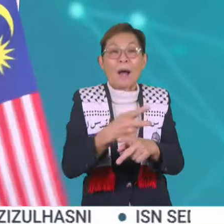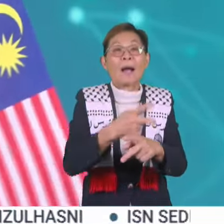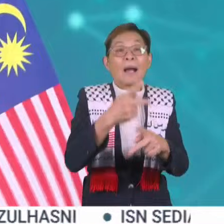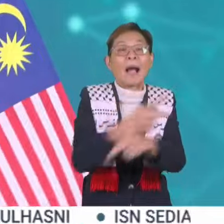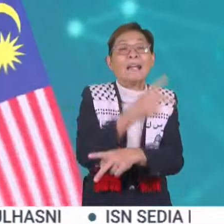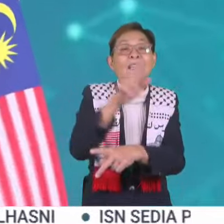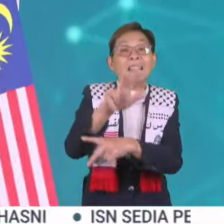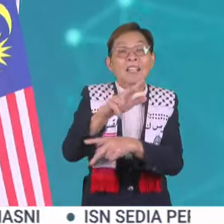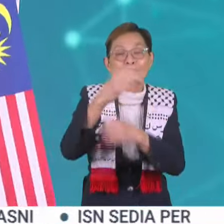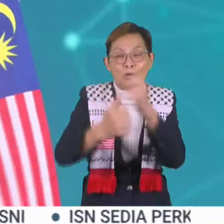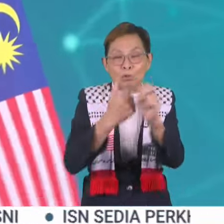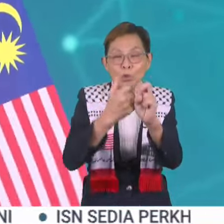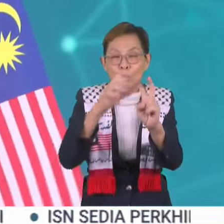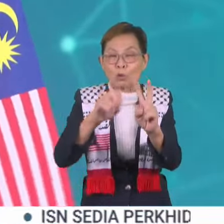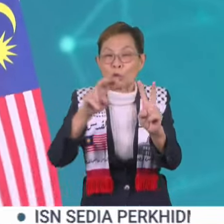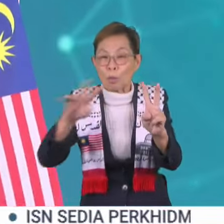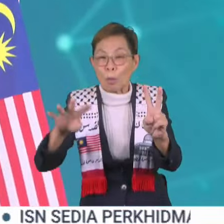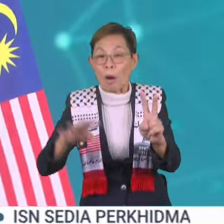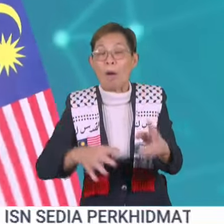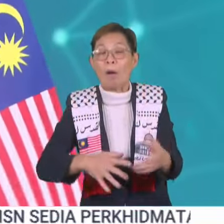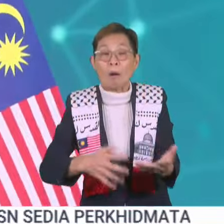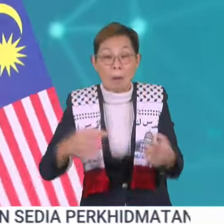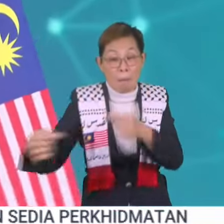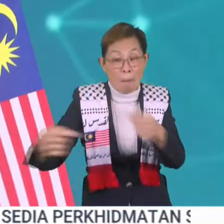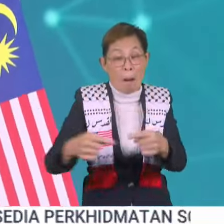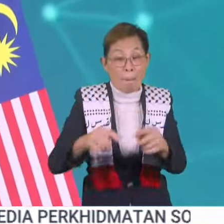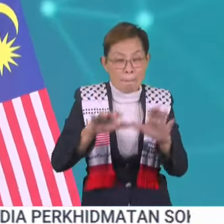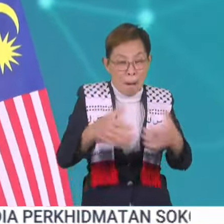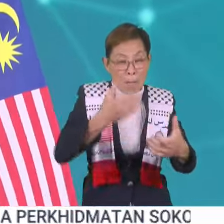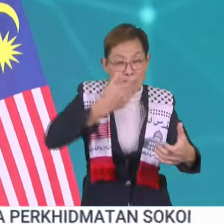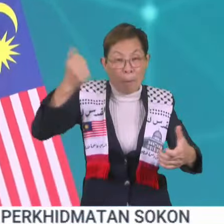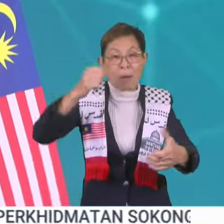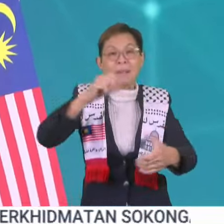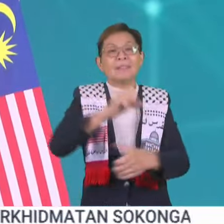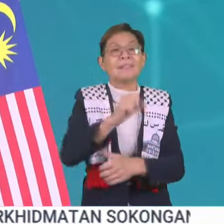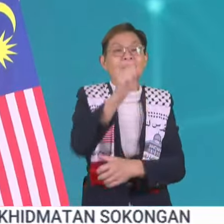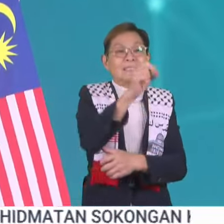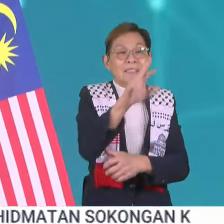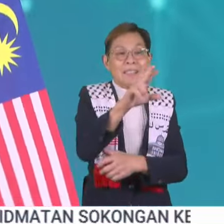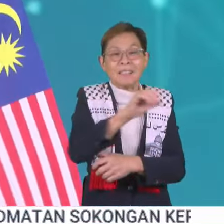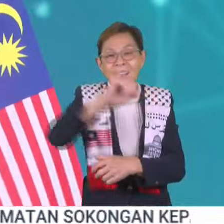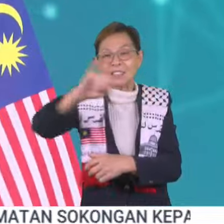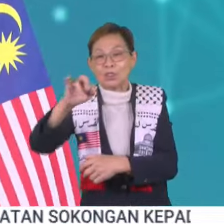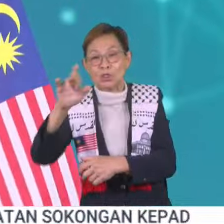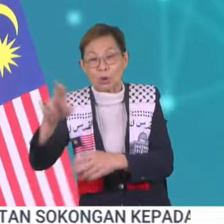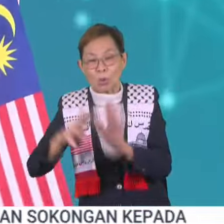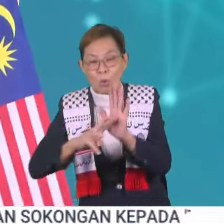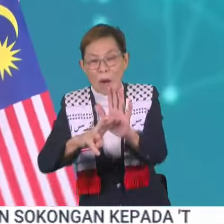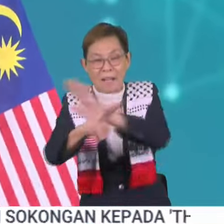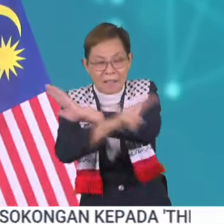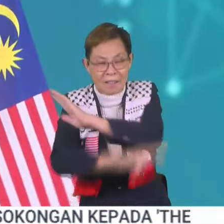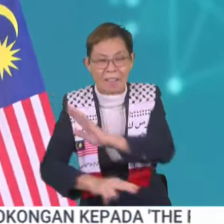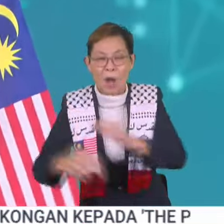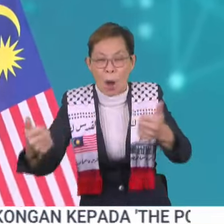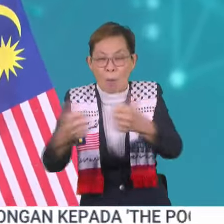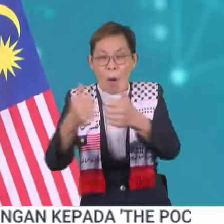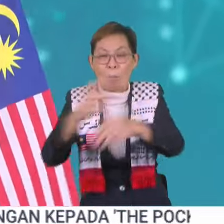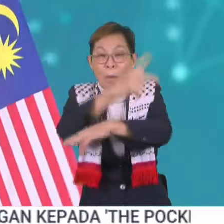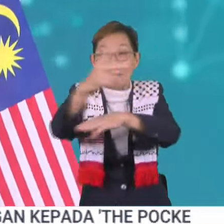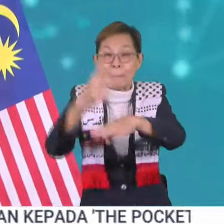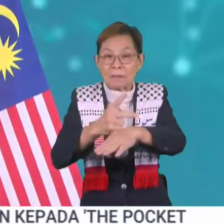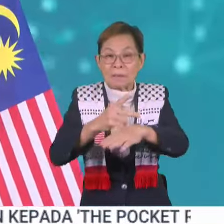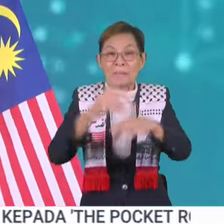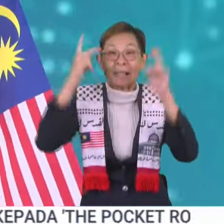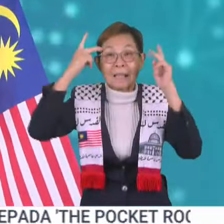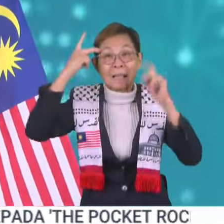2024. Pertandingan ini bertujuan menentukan pasukan terbaik senior dan junior untuk mewakili negeri di kejohanan kebangsaan di Kelantan